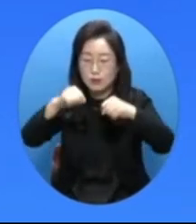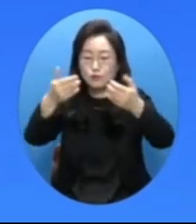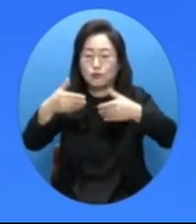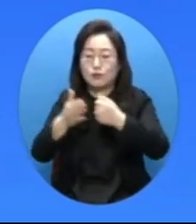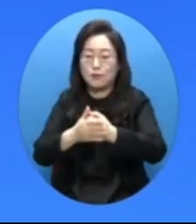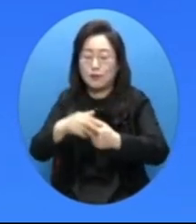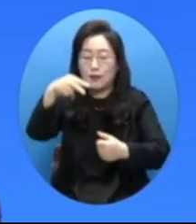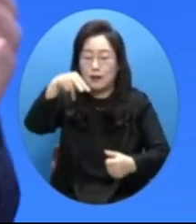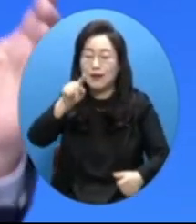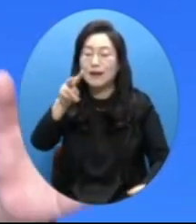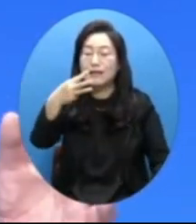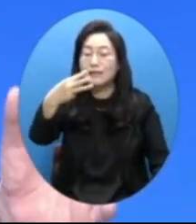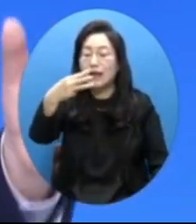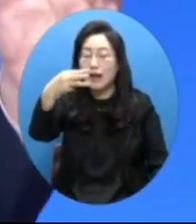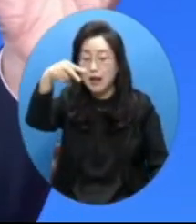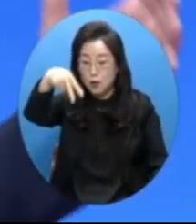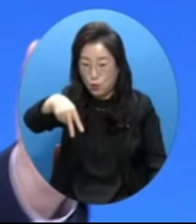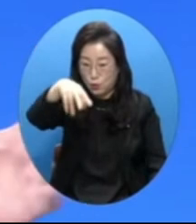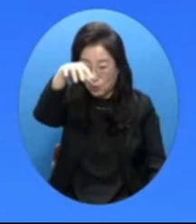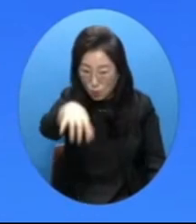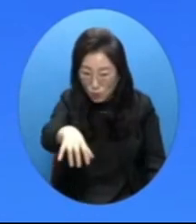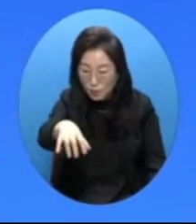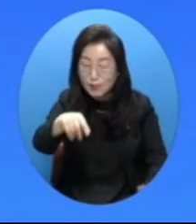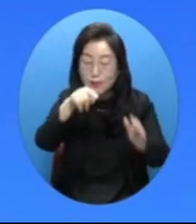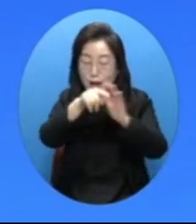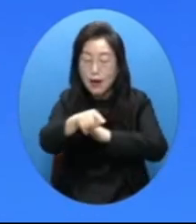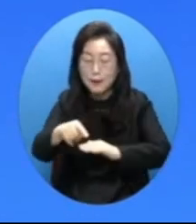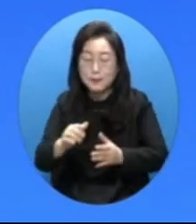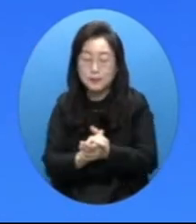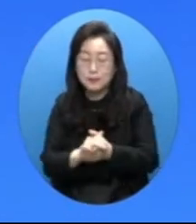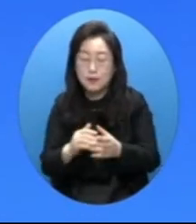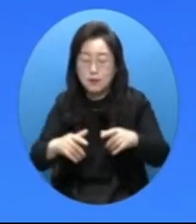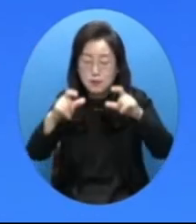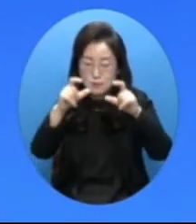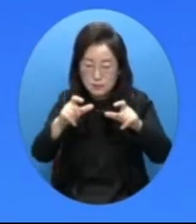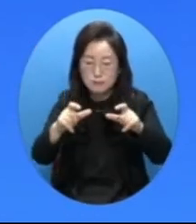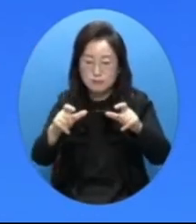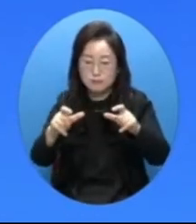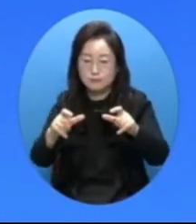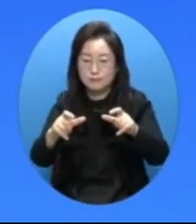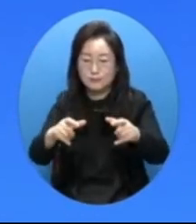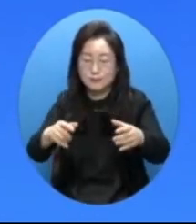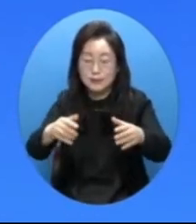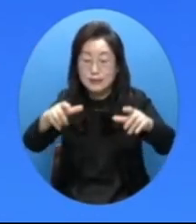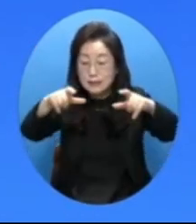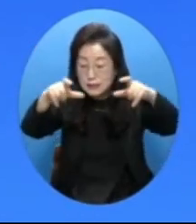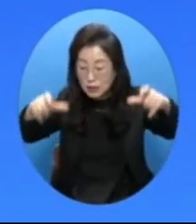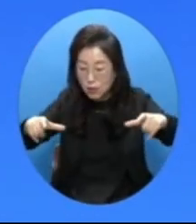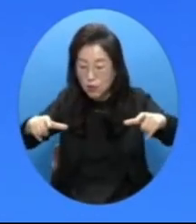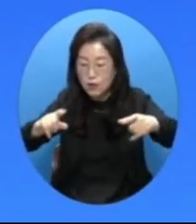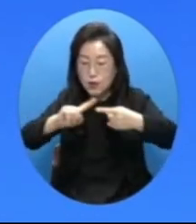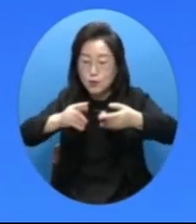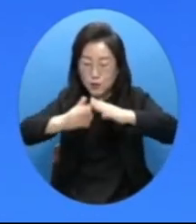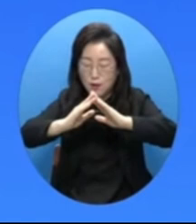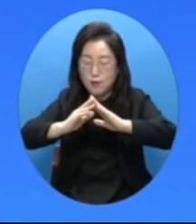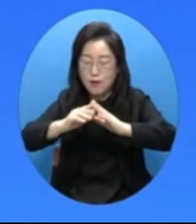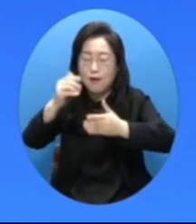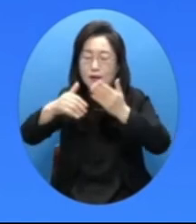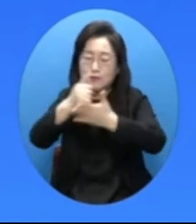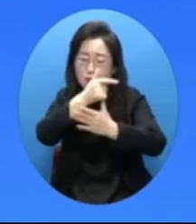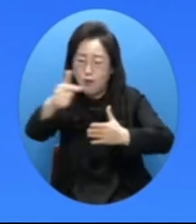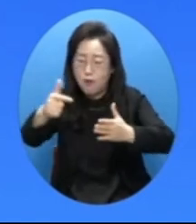가서 거기는 교회도 많고 믿는 사람도 많은 곳인데 믿음으로 선포했으면 하나님께서 이적에게 큰 풍요 역사를 일으켜 주실 것이다